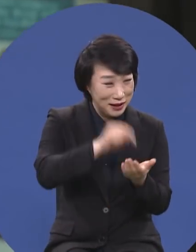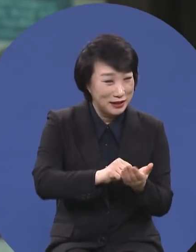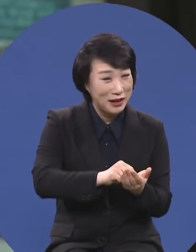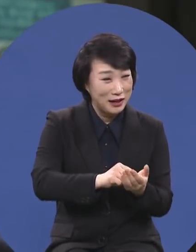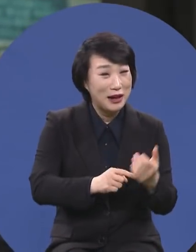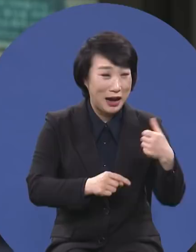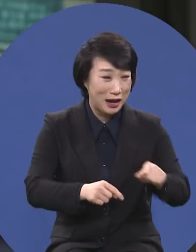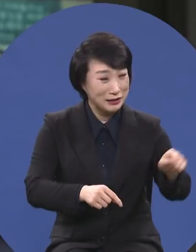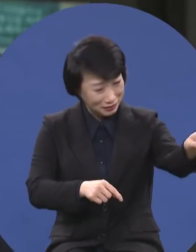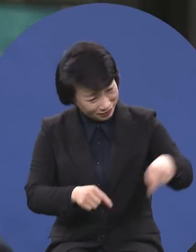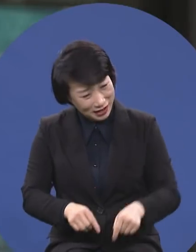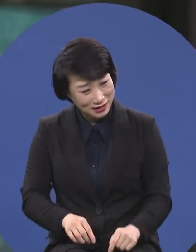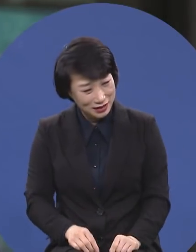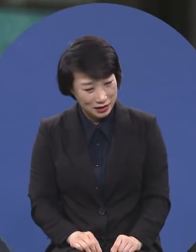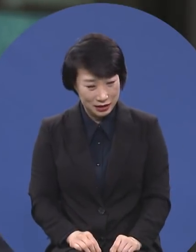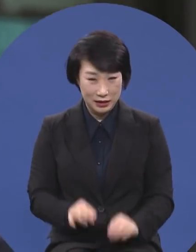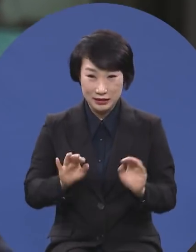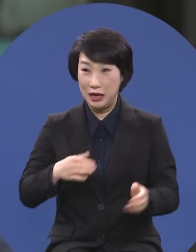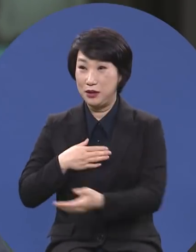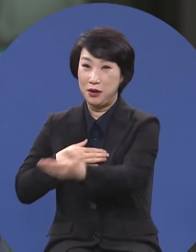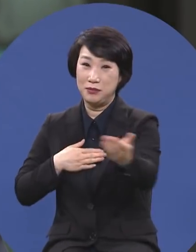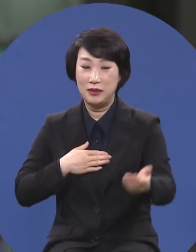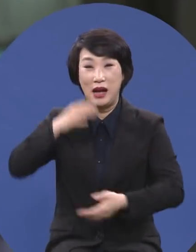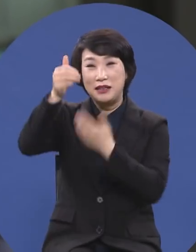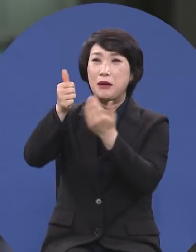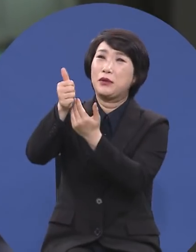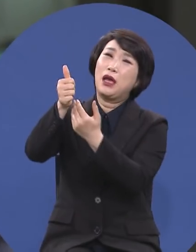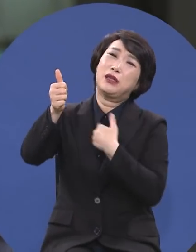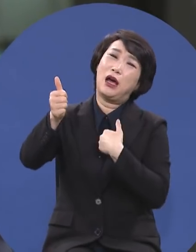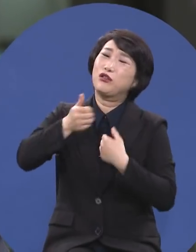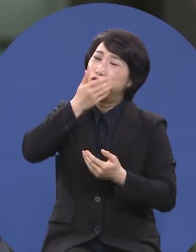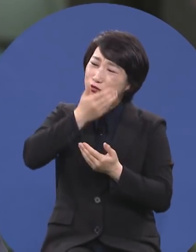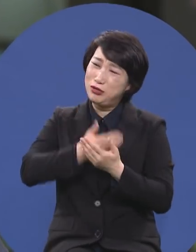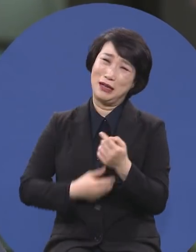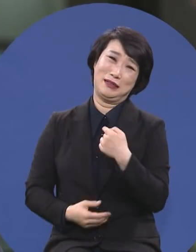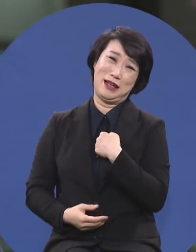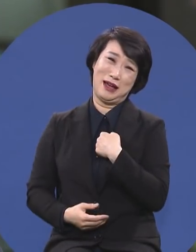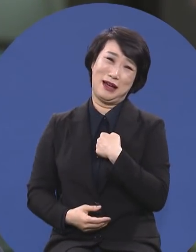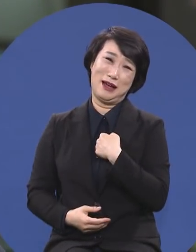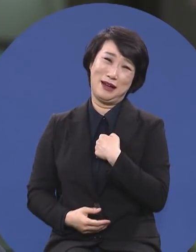여러분은 이렇게 하나님 앞에 소중한 나임을 잊지 마라.